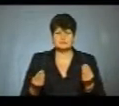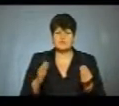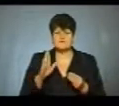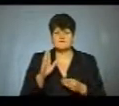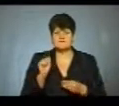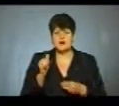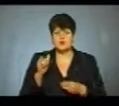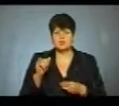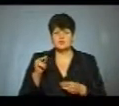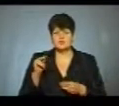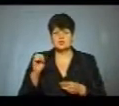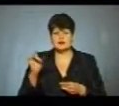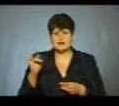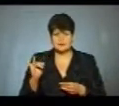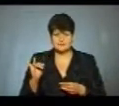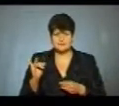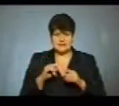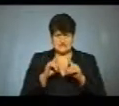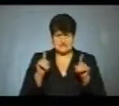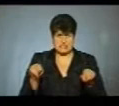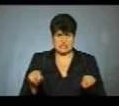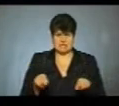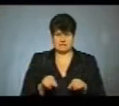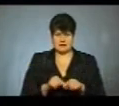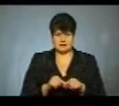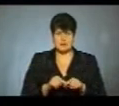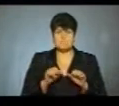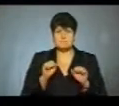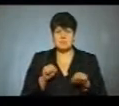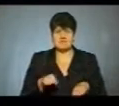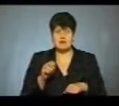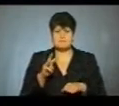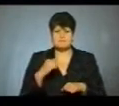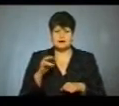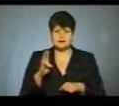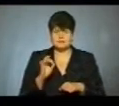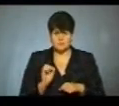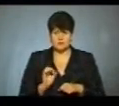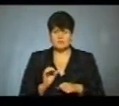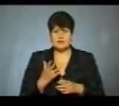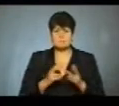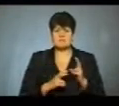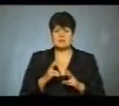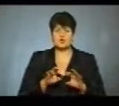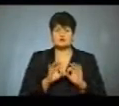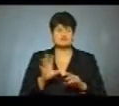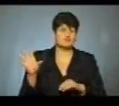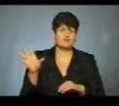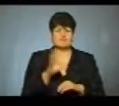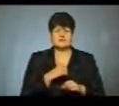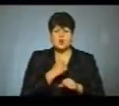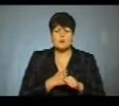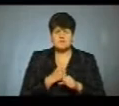ваучери, так звані, сертифікати, права майнові на підприємства. І розказували, що ви всі,